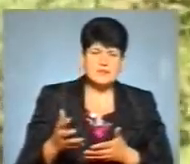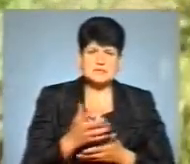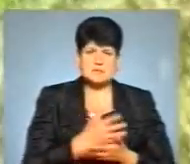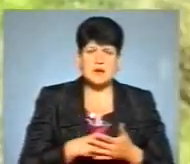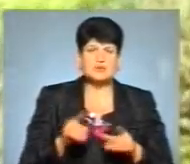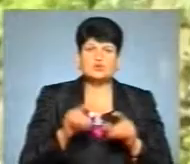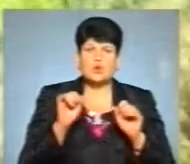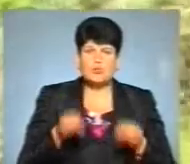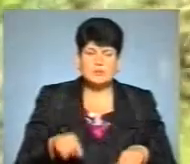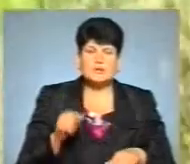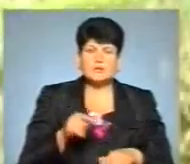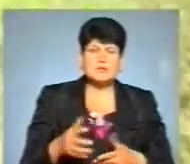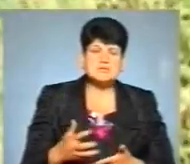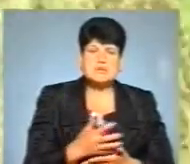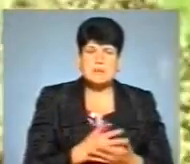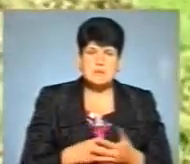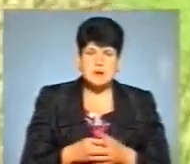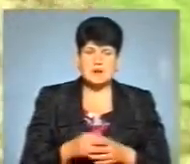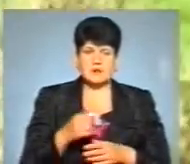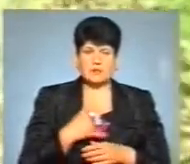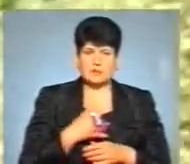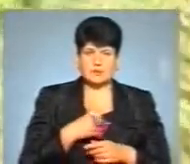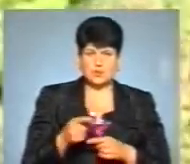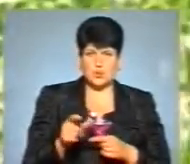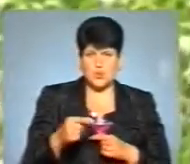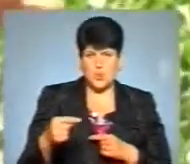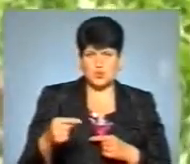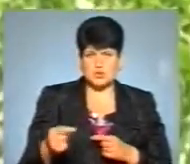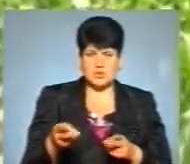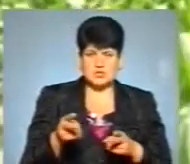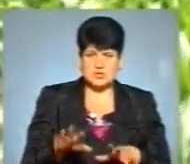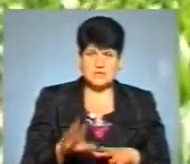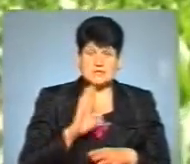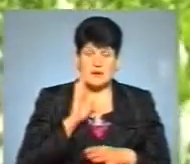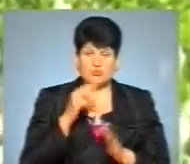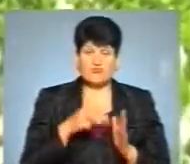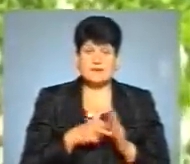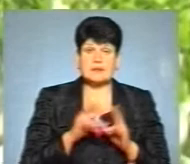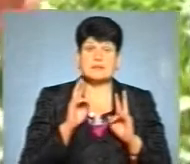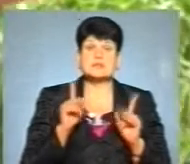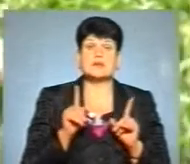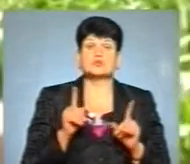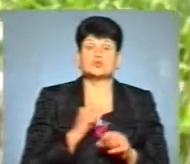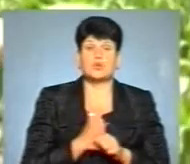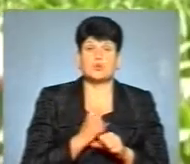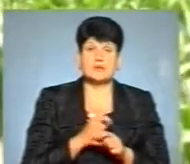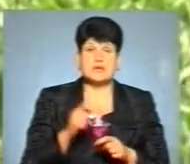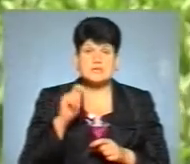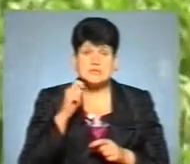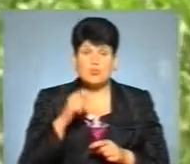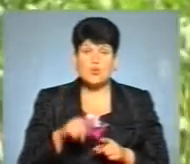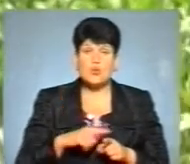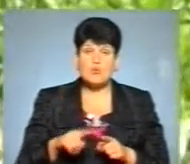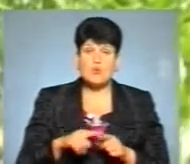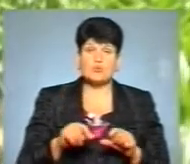Що могли, то позбирали. Ну, у нас тут мені кусочок лишилося. Рано встали і не знали, що мали робити. І цибулю, і моркву,